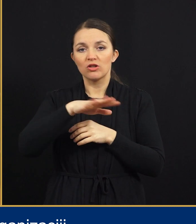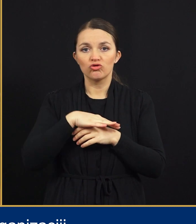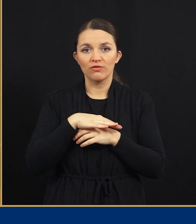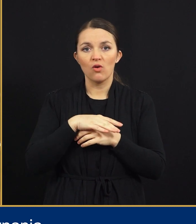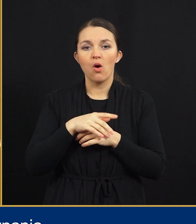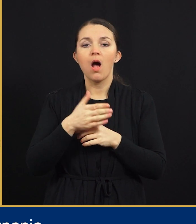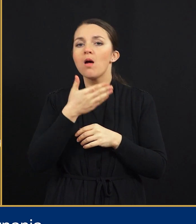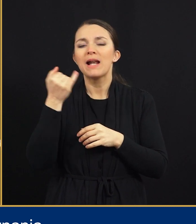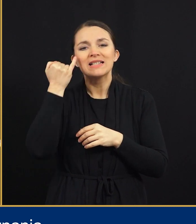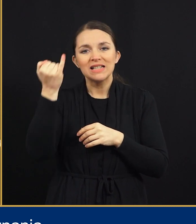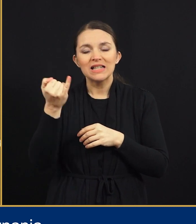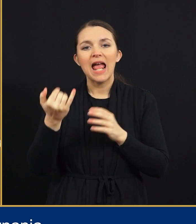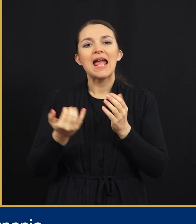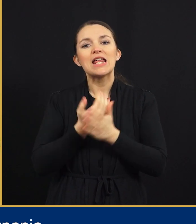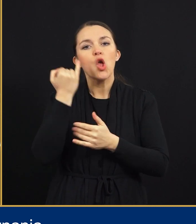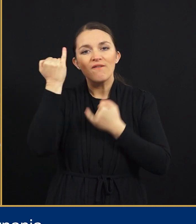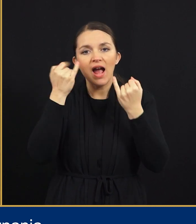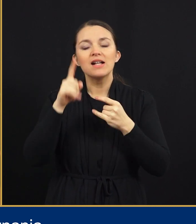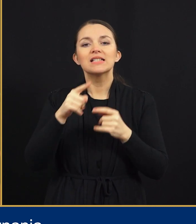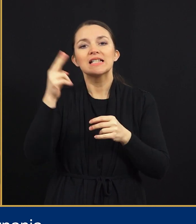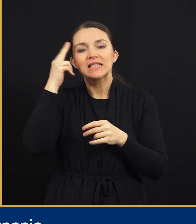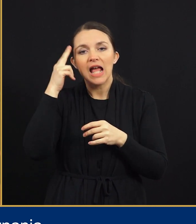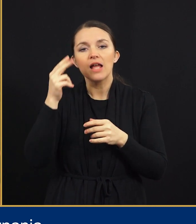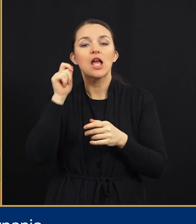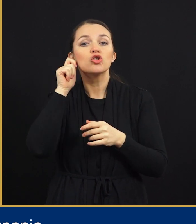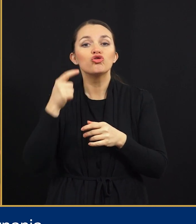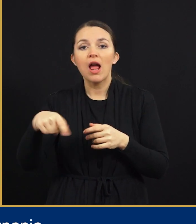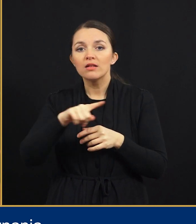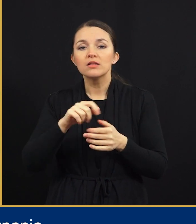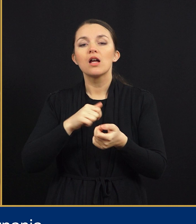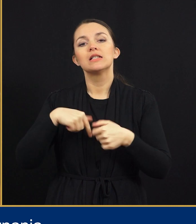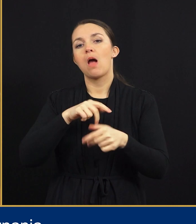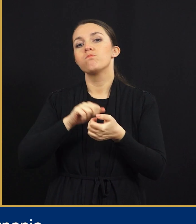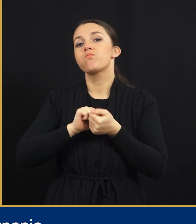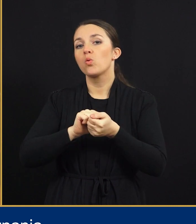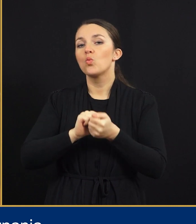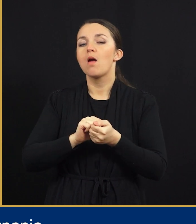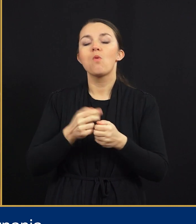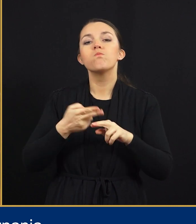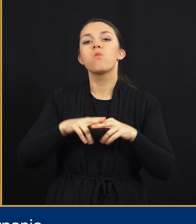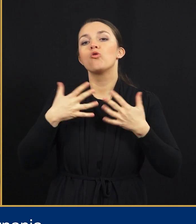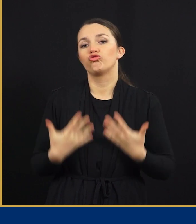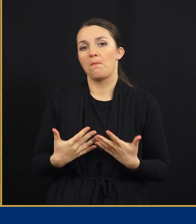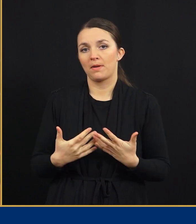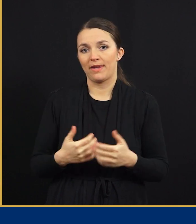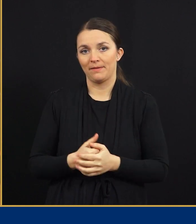človeštvo, se brez idej inovacij in znanja žensk bojujemo šibkejši.